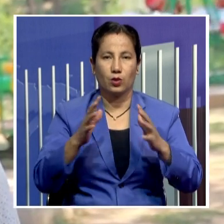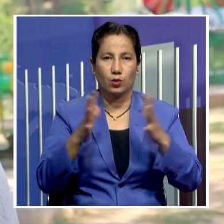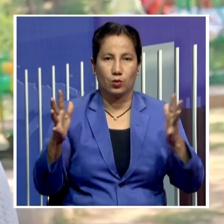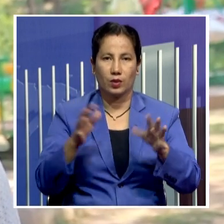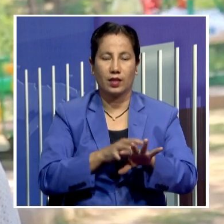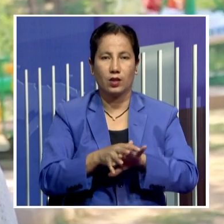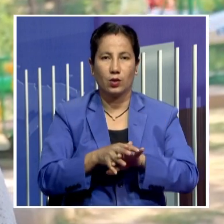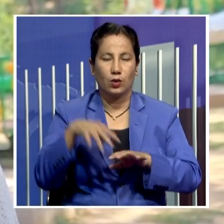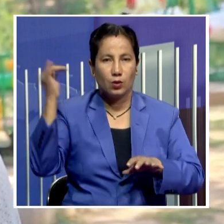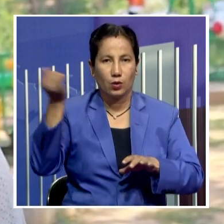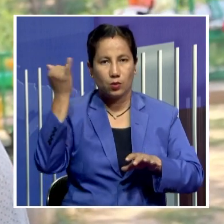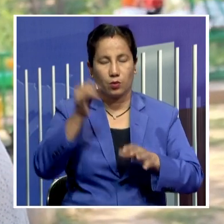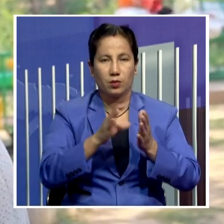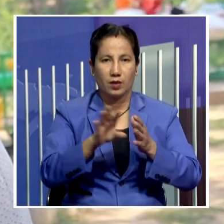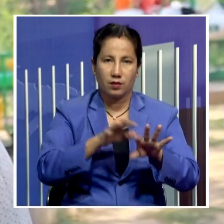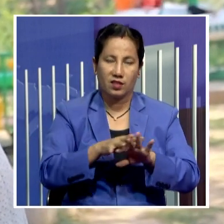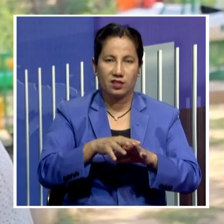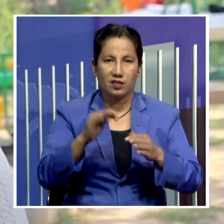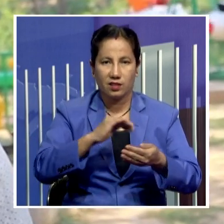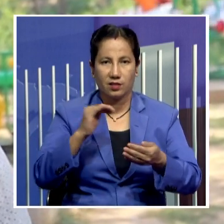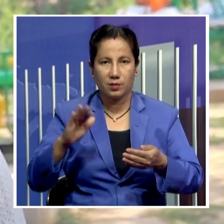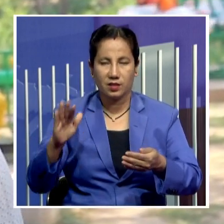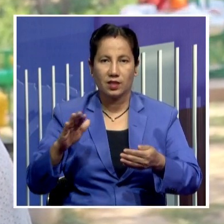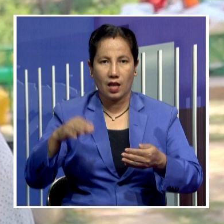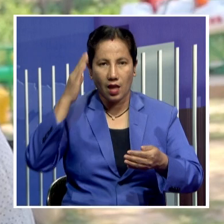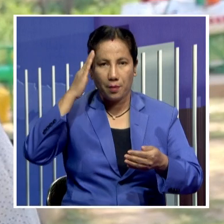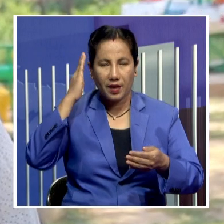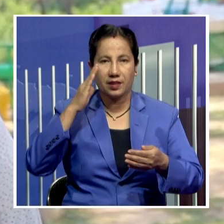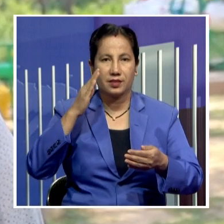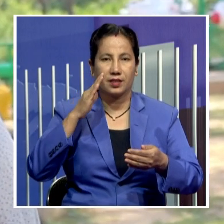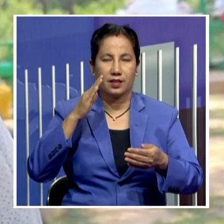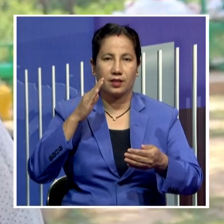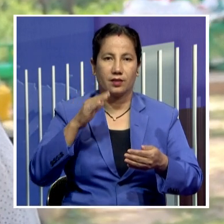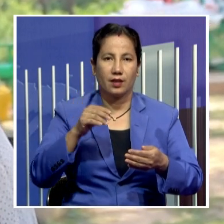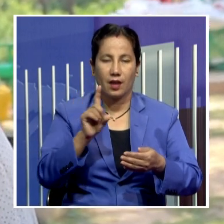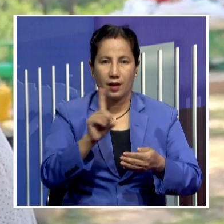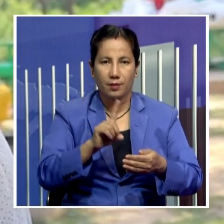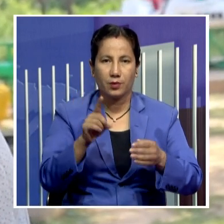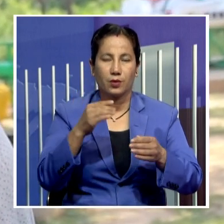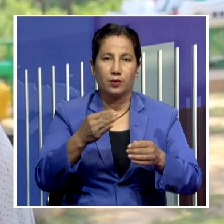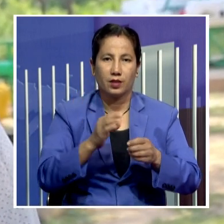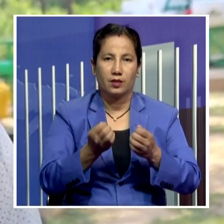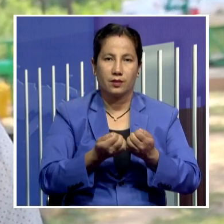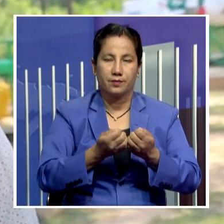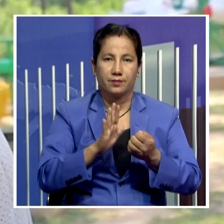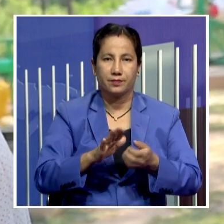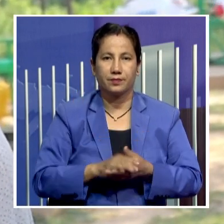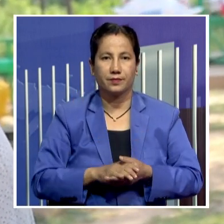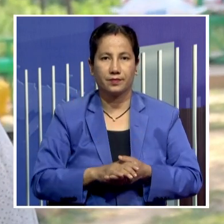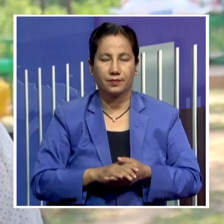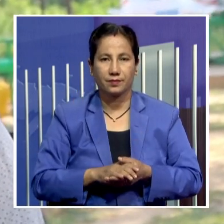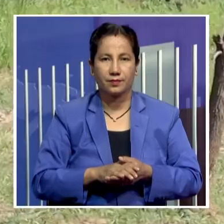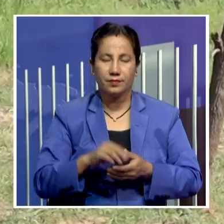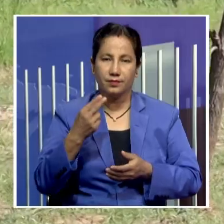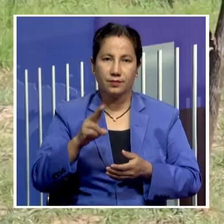ठुलाहरू भुल्ने घुम्ने बाटो धेरै हुन्छ। केटाकेटी बच्चालाई मानसिक रूपमा पनि यिनीहरूलाई राम्रो चाहिँ हुने गरेको मैले हामीले महसुस गरेका छौँ, त्यो